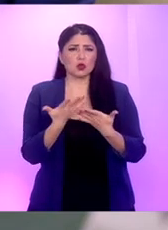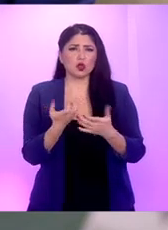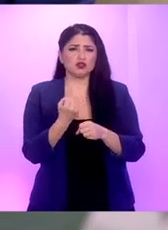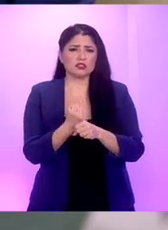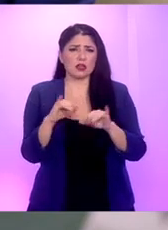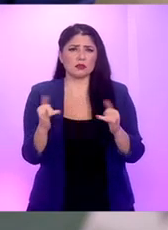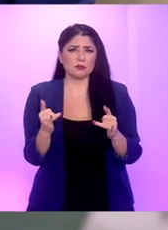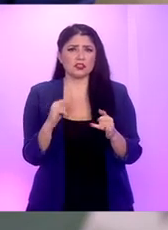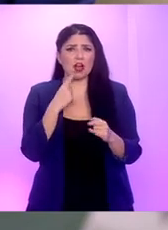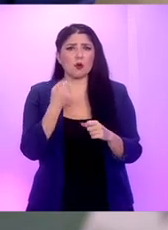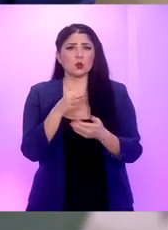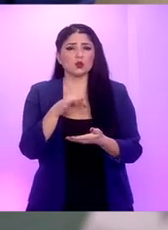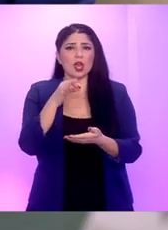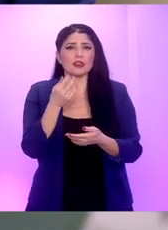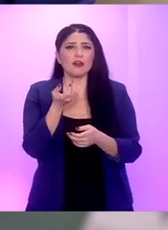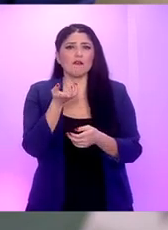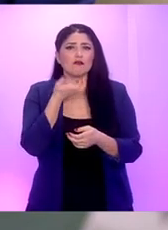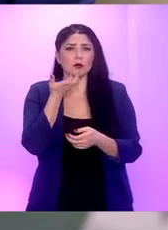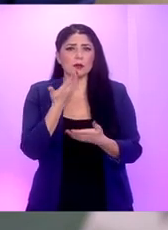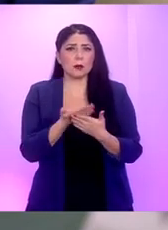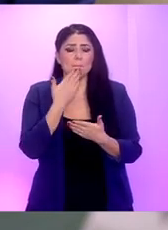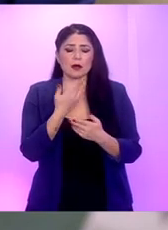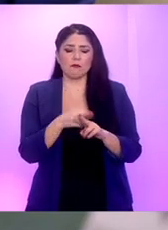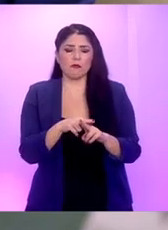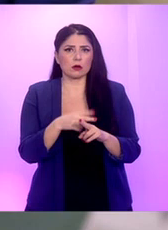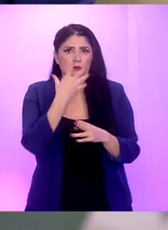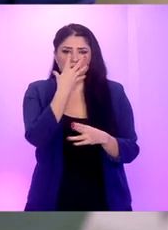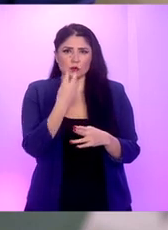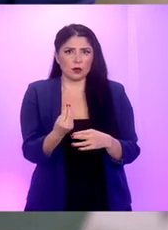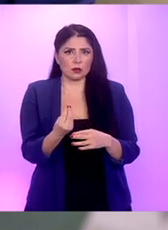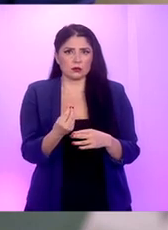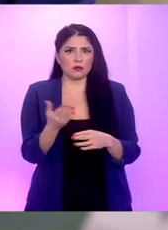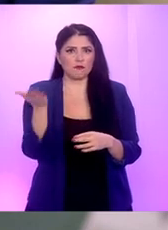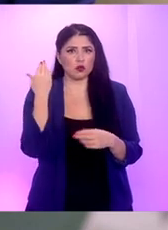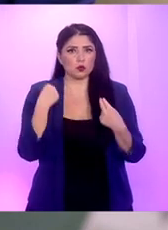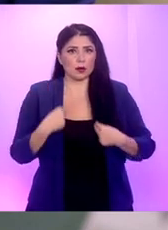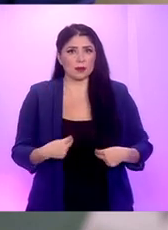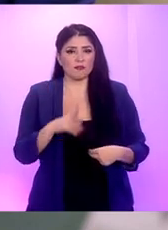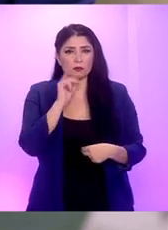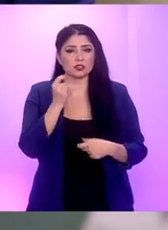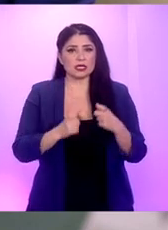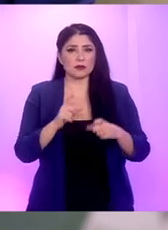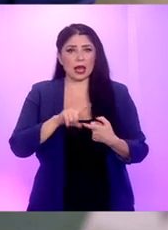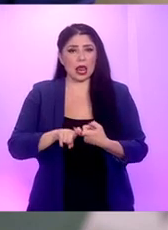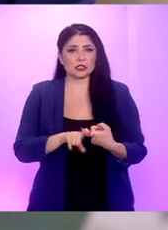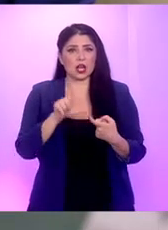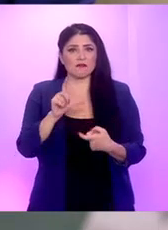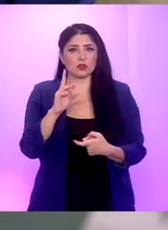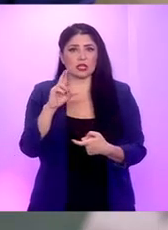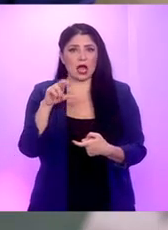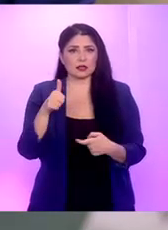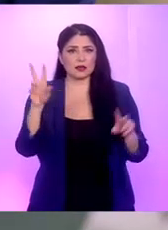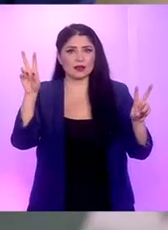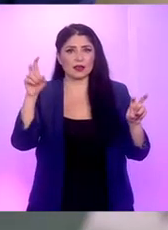întâmplat. I-am făcut și un ceai de fructe, pentru că părea foarte afectat. Fostul premier vorbește și despre relația cu Liviu Dragnea și citesc din nou,